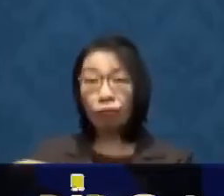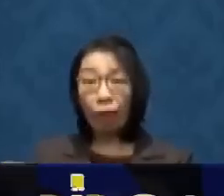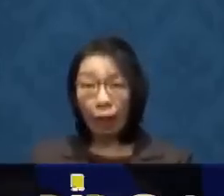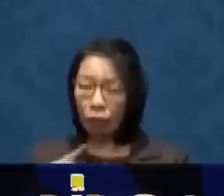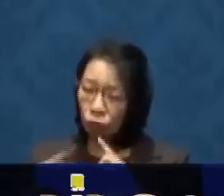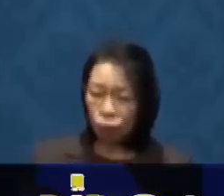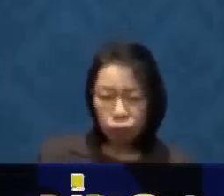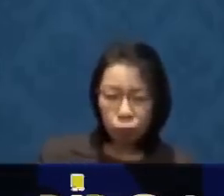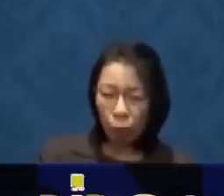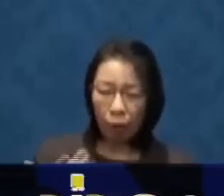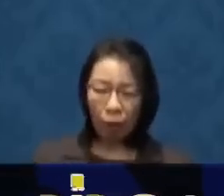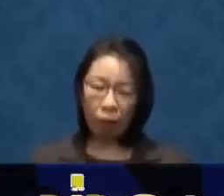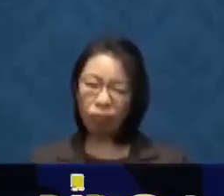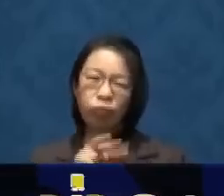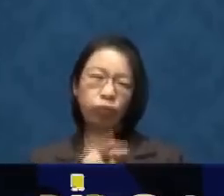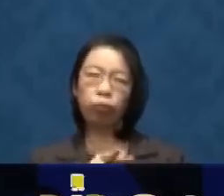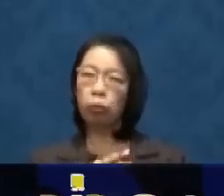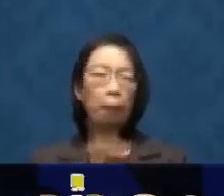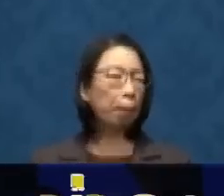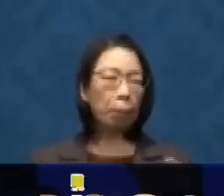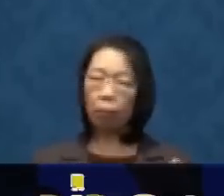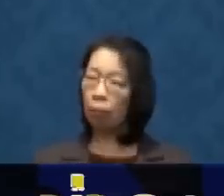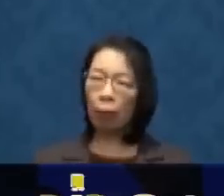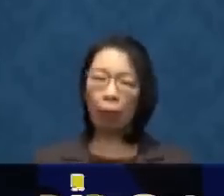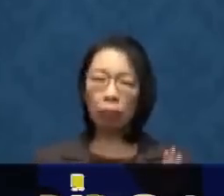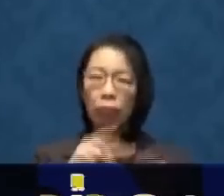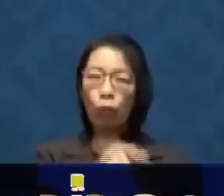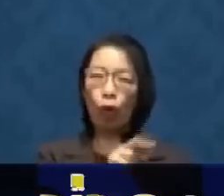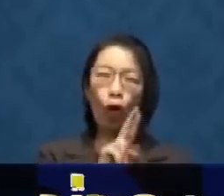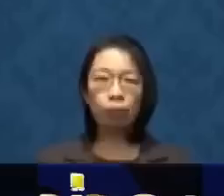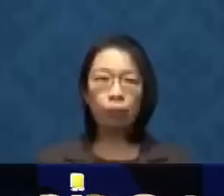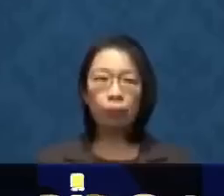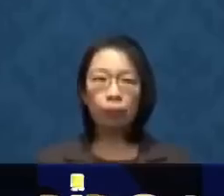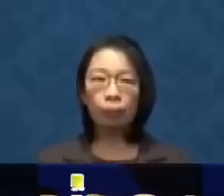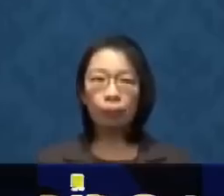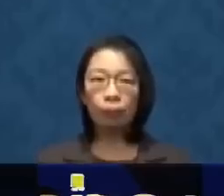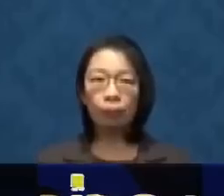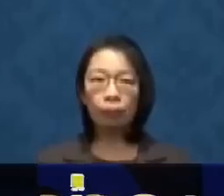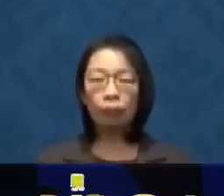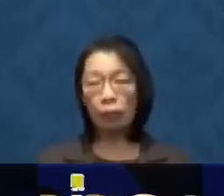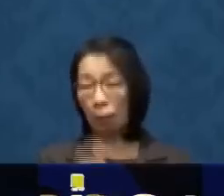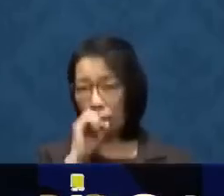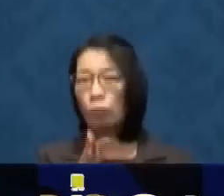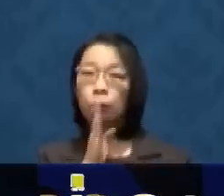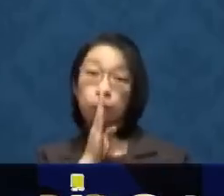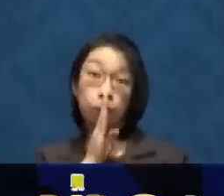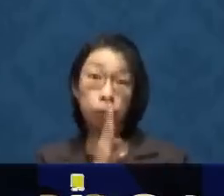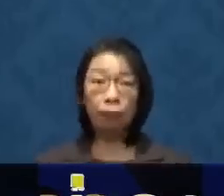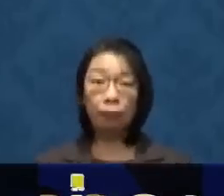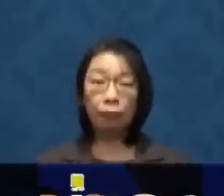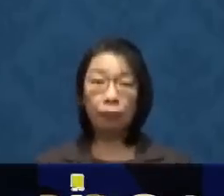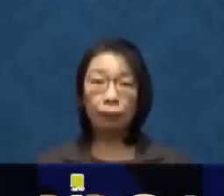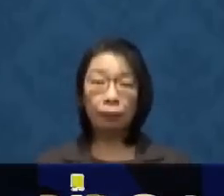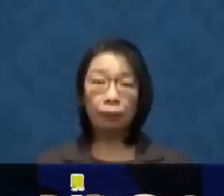เราไม่เห็นด้วยกับการตราพระราชกำหนดฉบับนี้ออกมาใช่ไหมครับพูดตรงๆก็คือไม่อนุมัติ